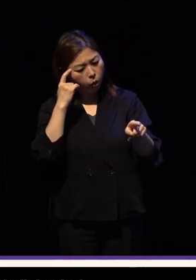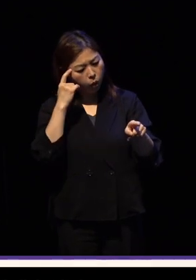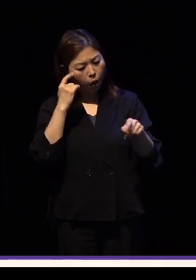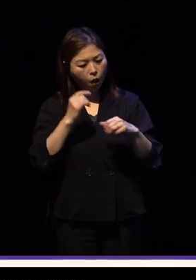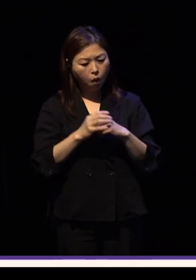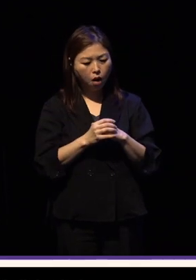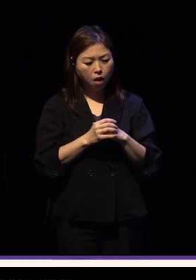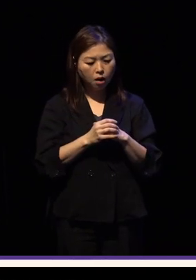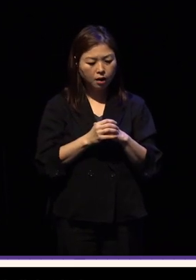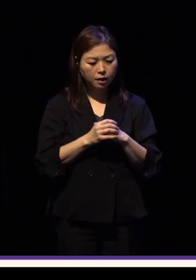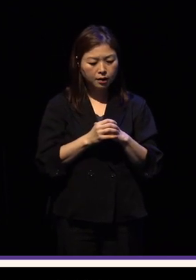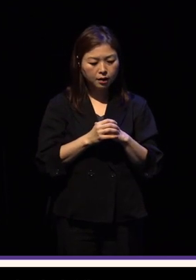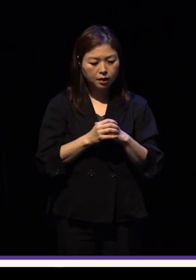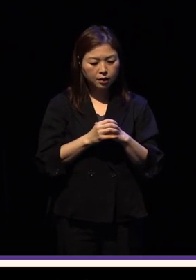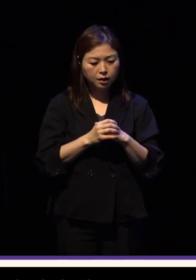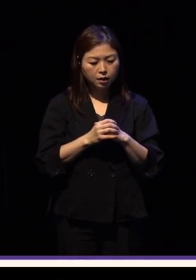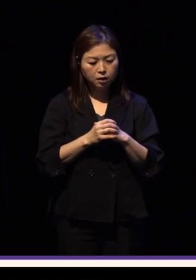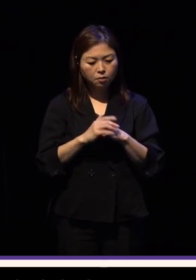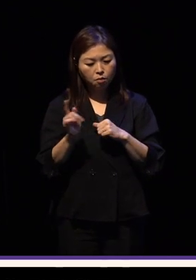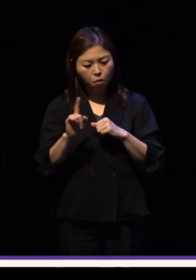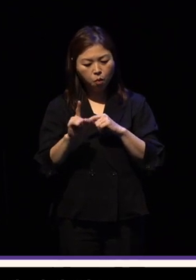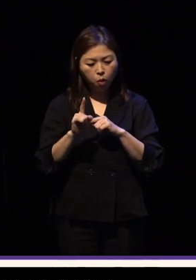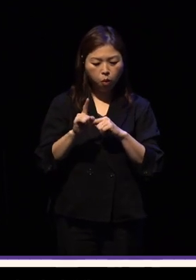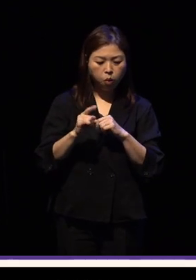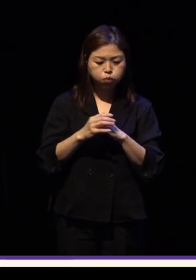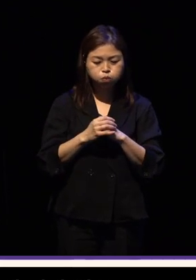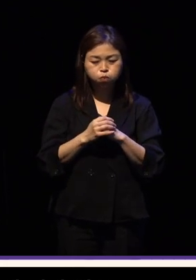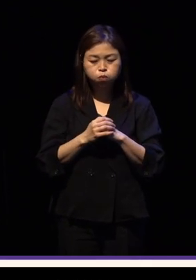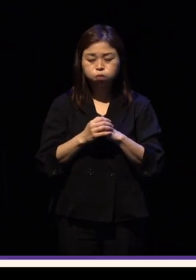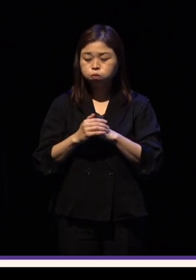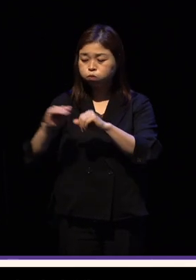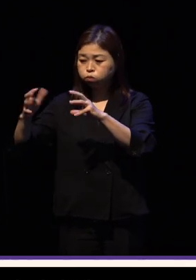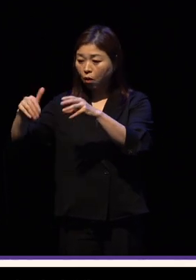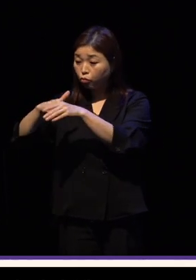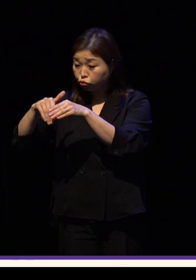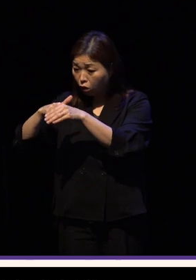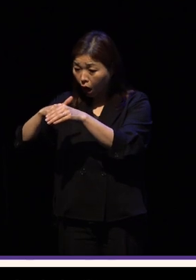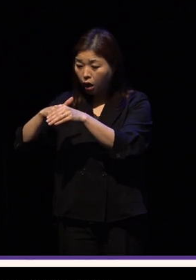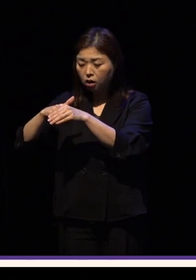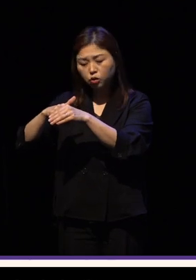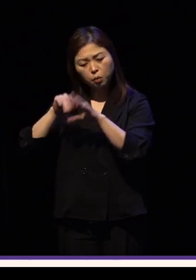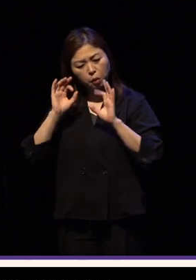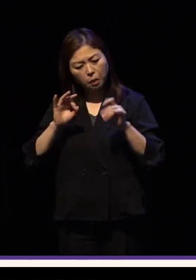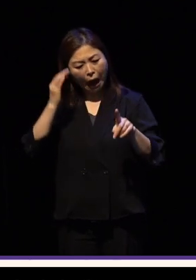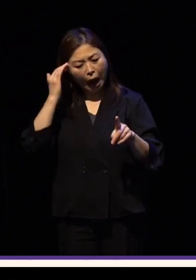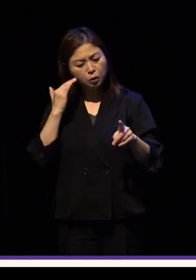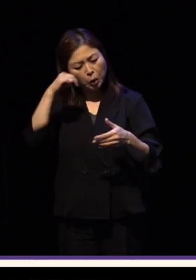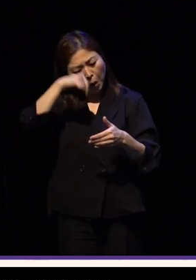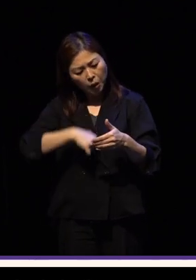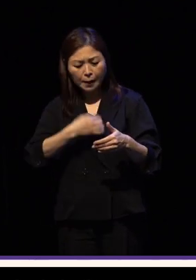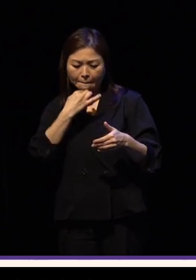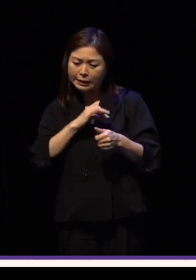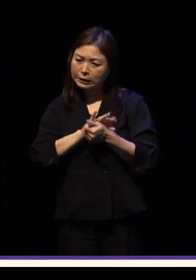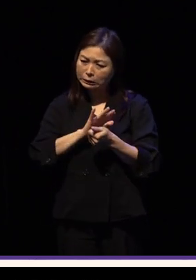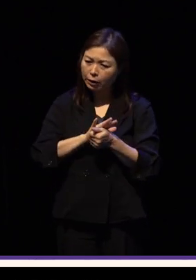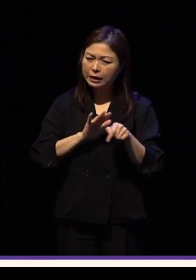또 우리 국가적 문화 수준에도 그 맞지 않는다 이런 판단을